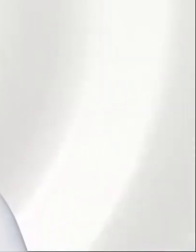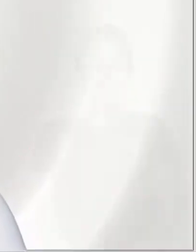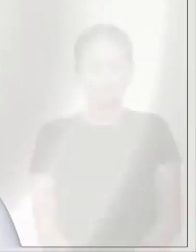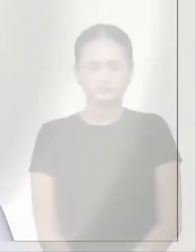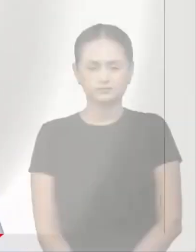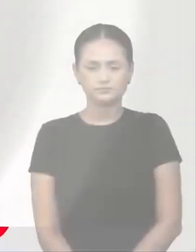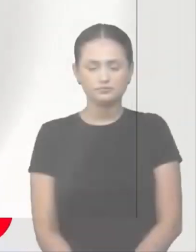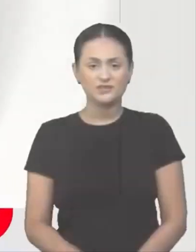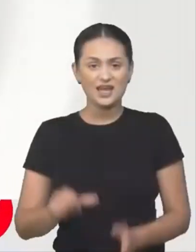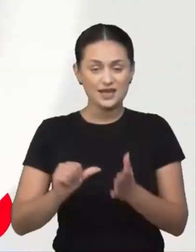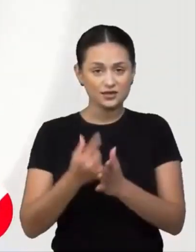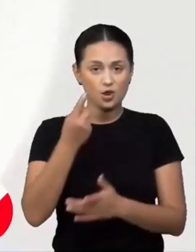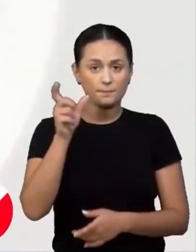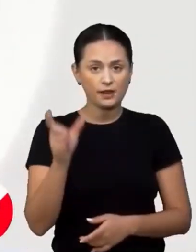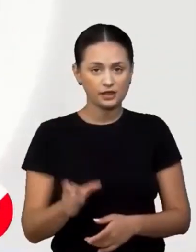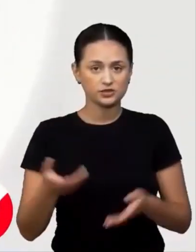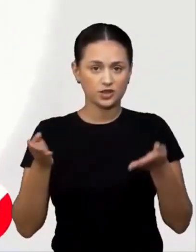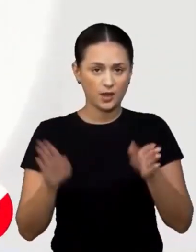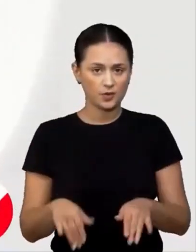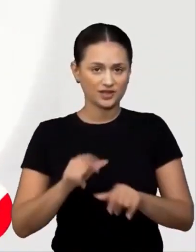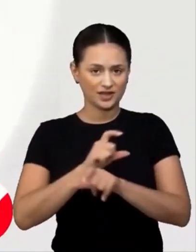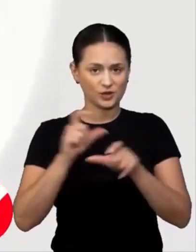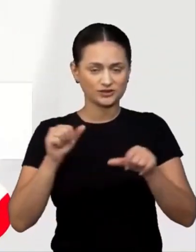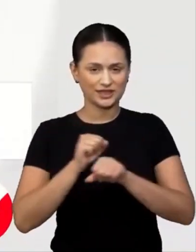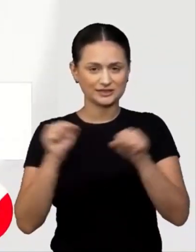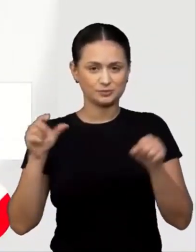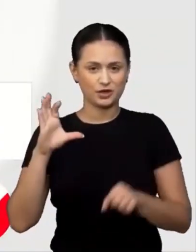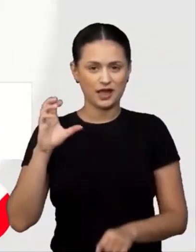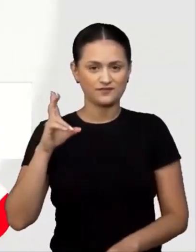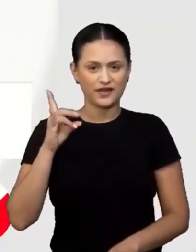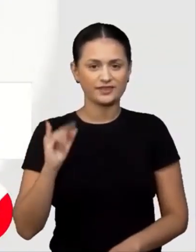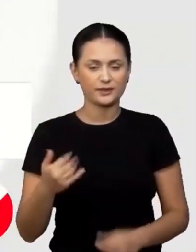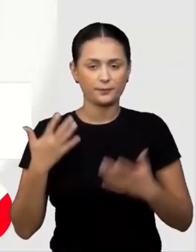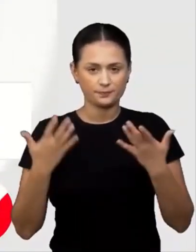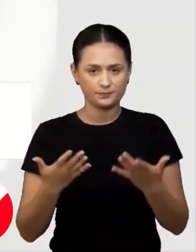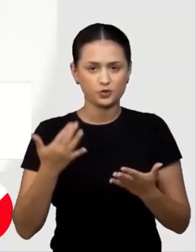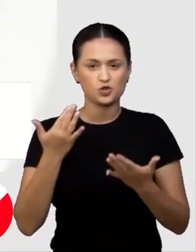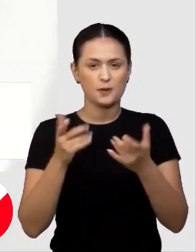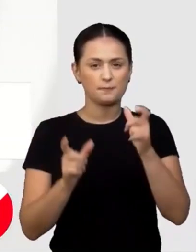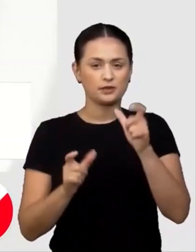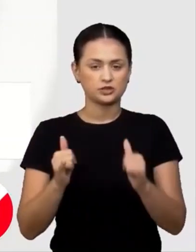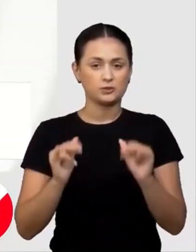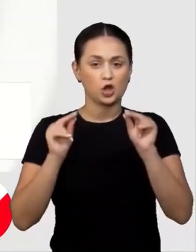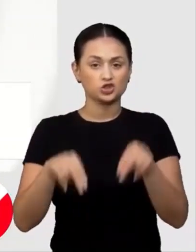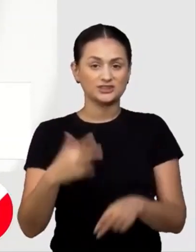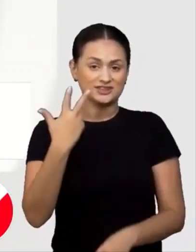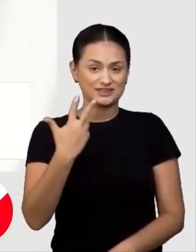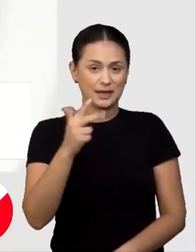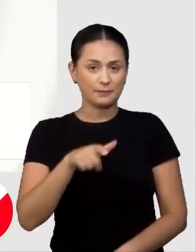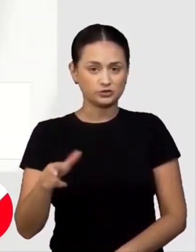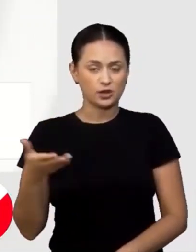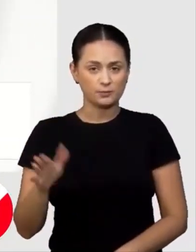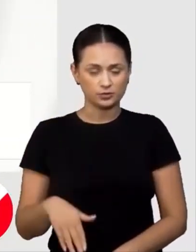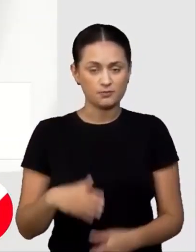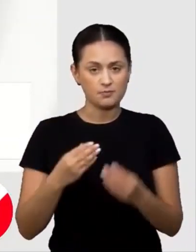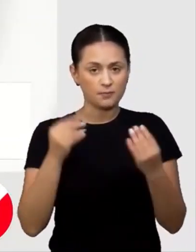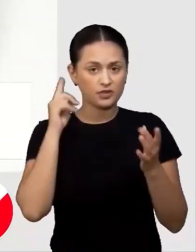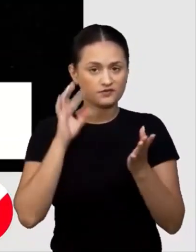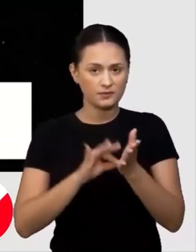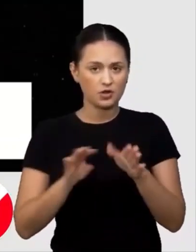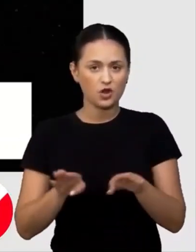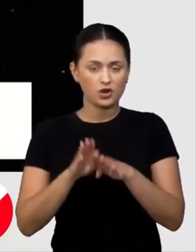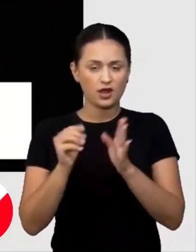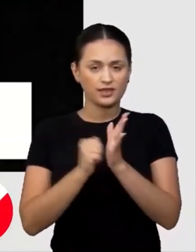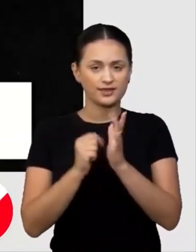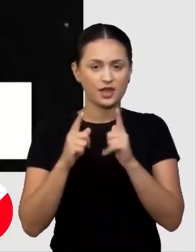avem încă o victimă exploziilor stației GPL din Crevedia astfel numărul celor decedați urcă la trei mai multe despre subiect ne spune